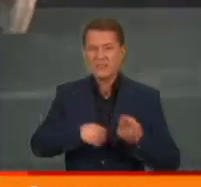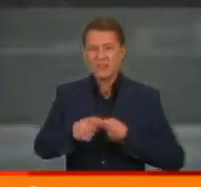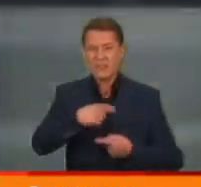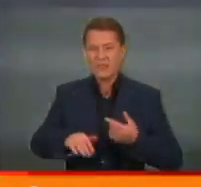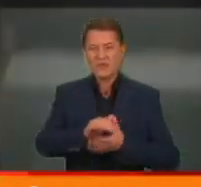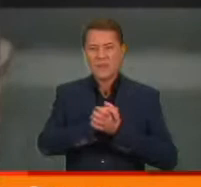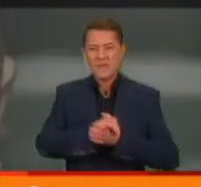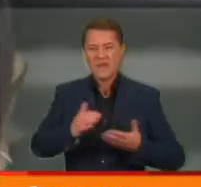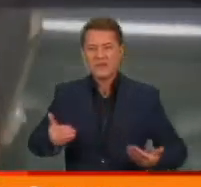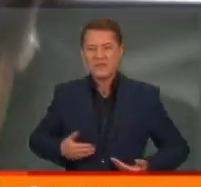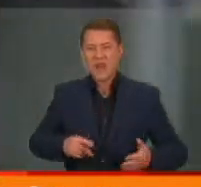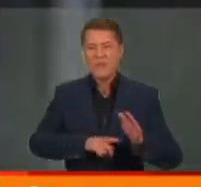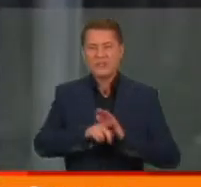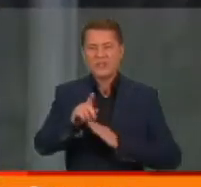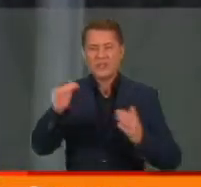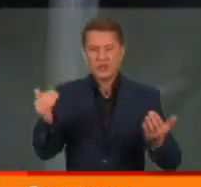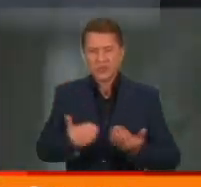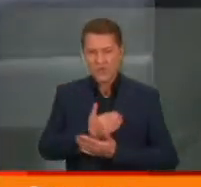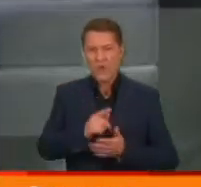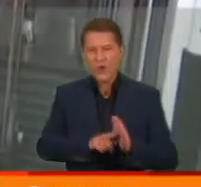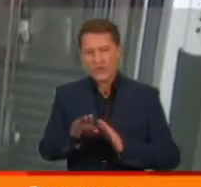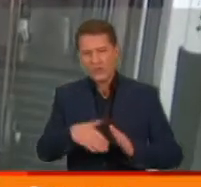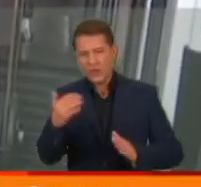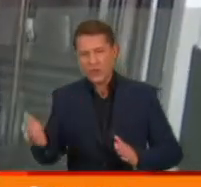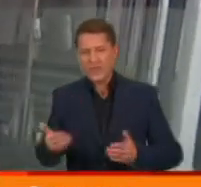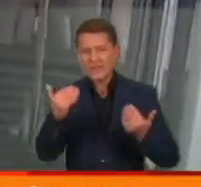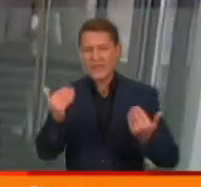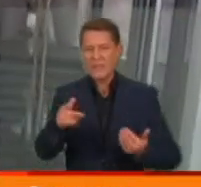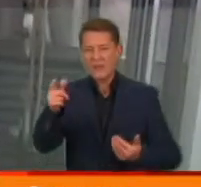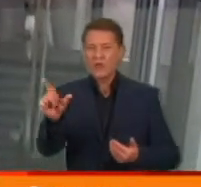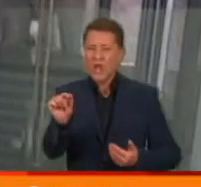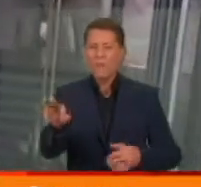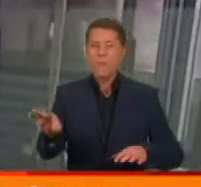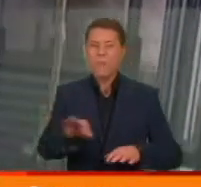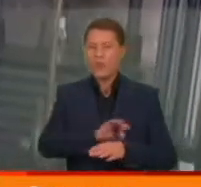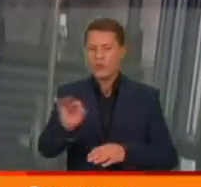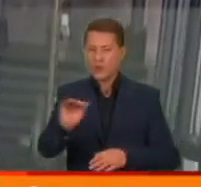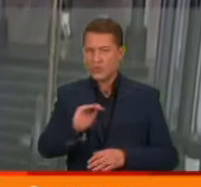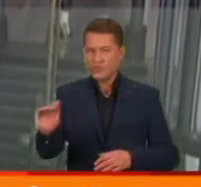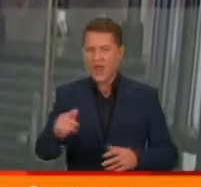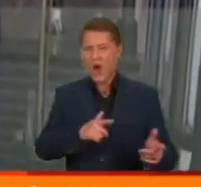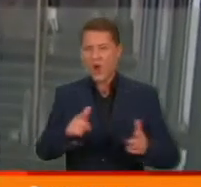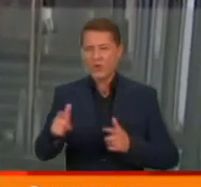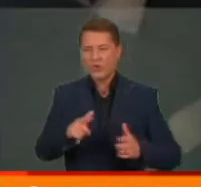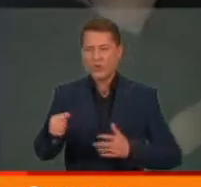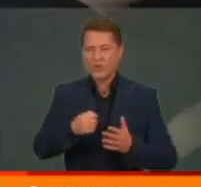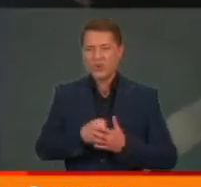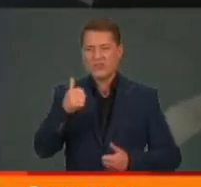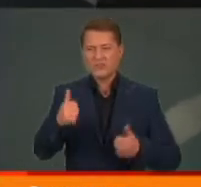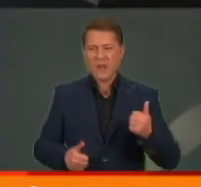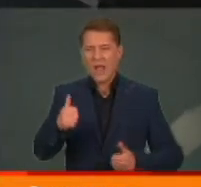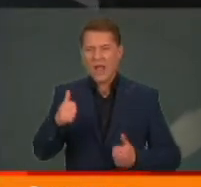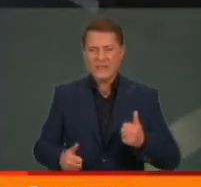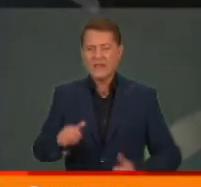життя і почали його з нової сторінки. Тепер вони – подружжя. Спільними зусиллями готують Катерину до змагань.